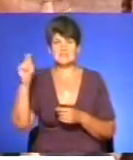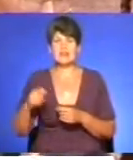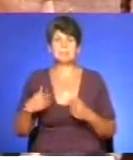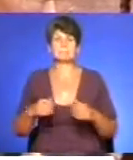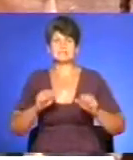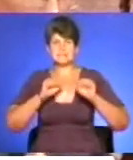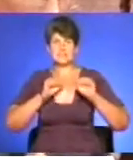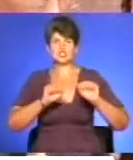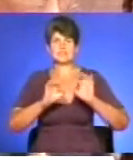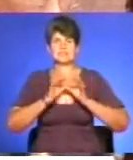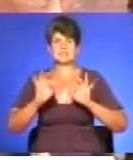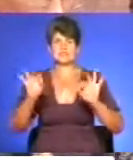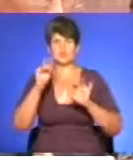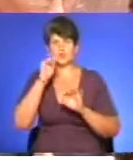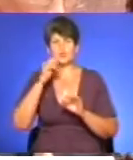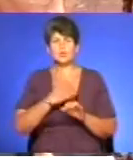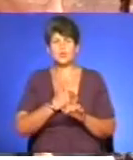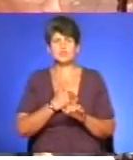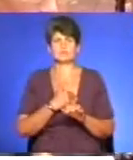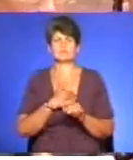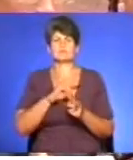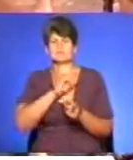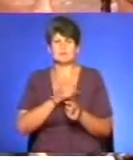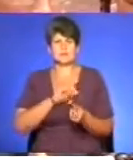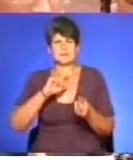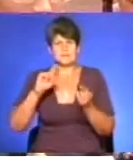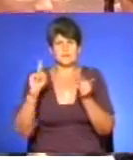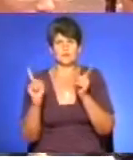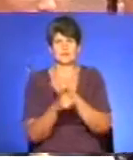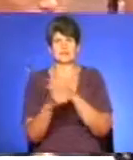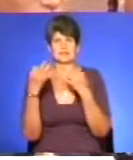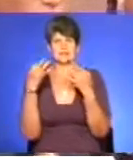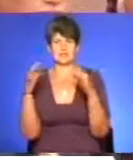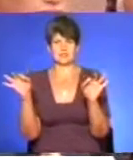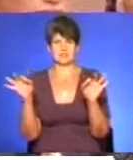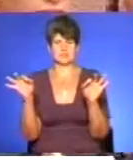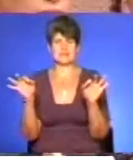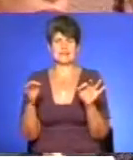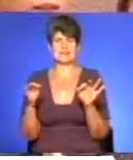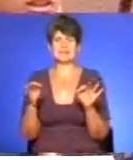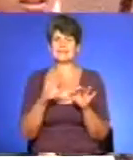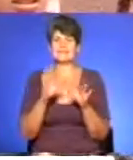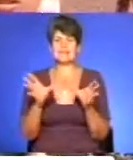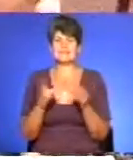захищаємо незалежність України, хочеться, щоб кардинально змінилася ця концепція незалежності. І